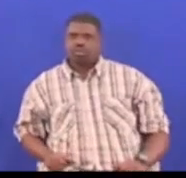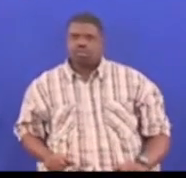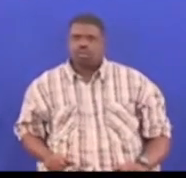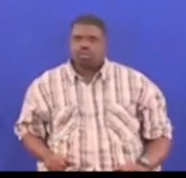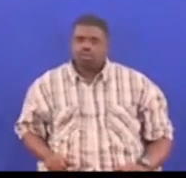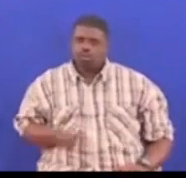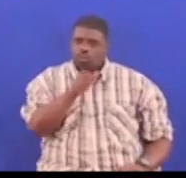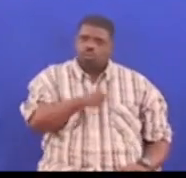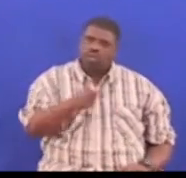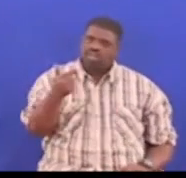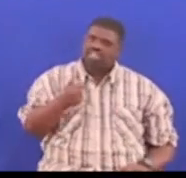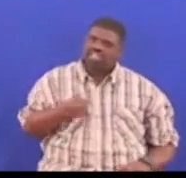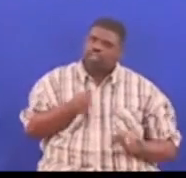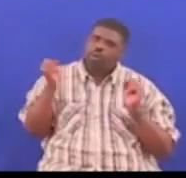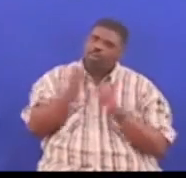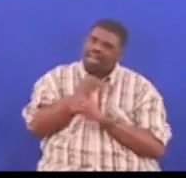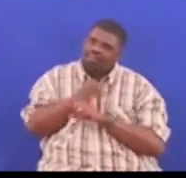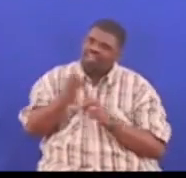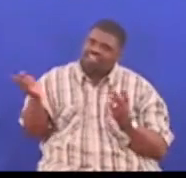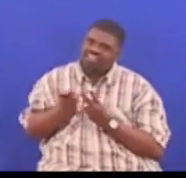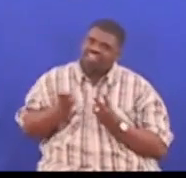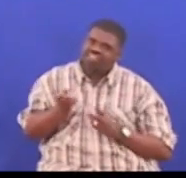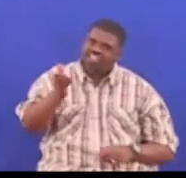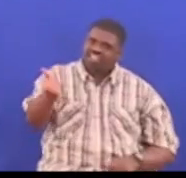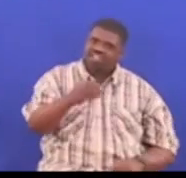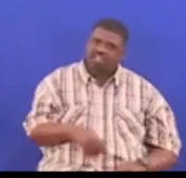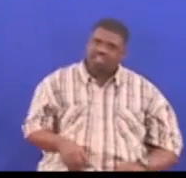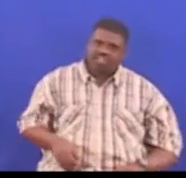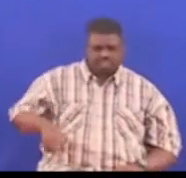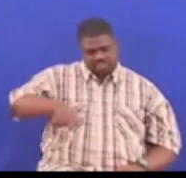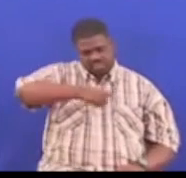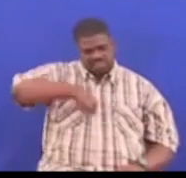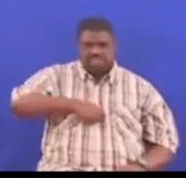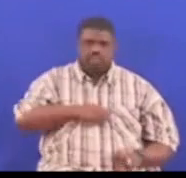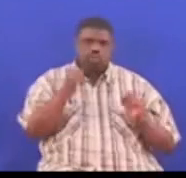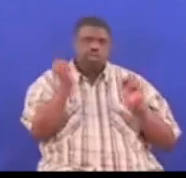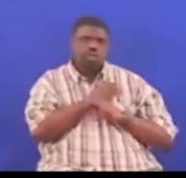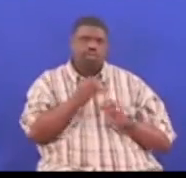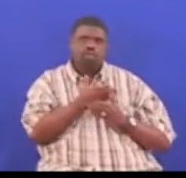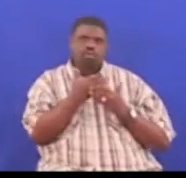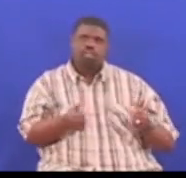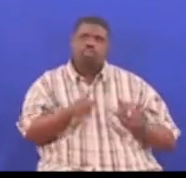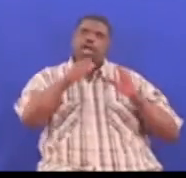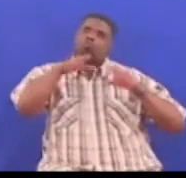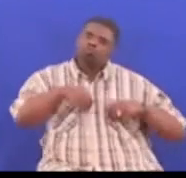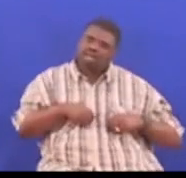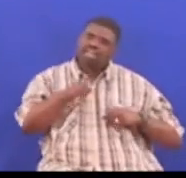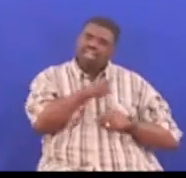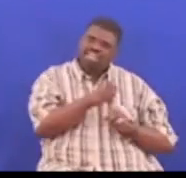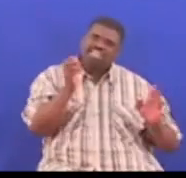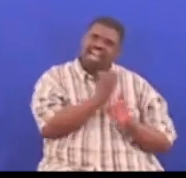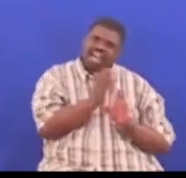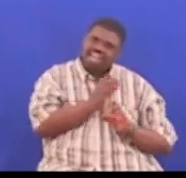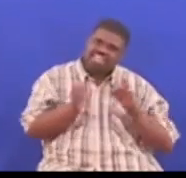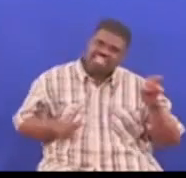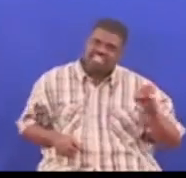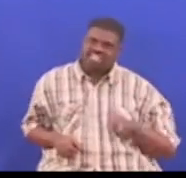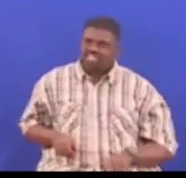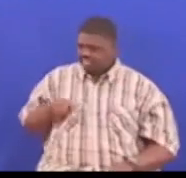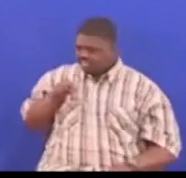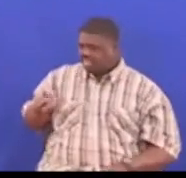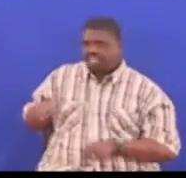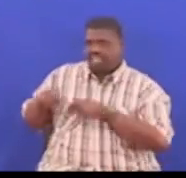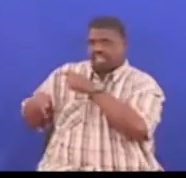na watanzania wamelalamika Sisi tunalalamika kwa sababu hatukubaliani na hii Hali kwamba hichi